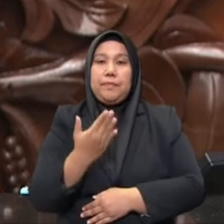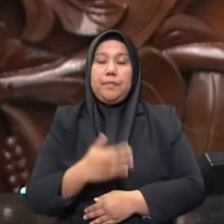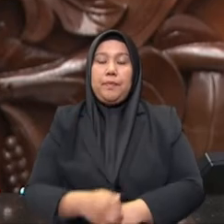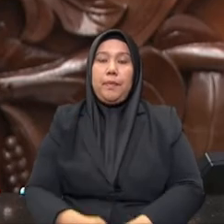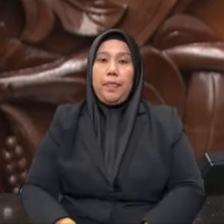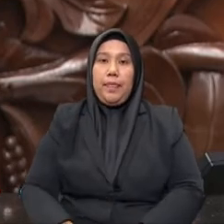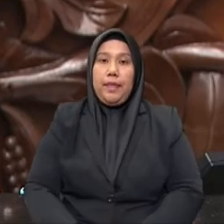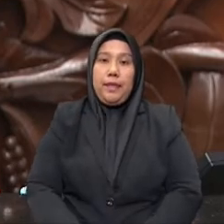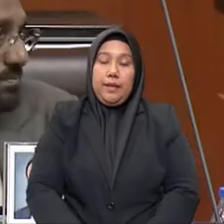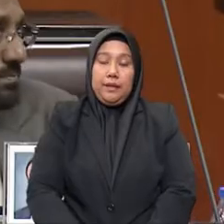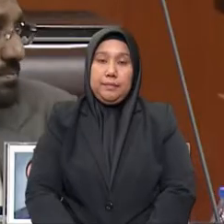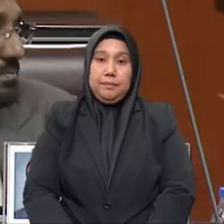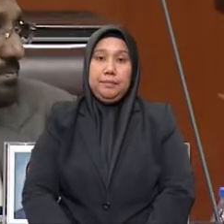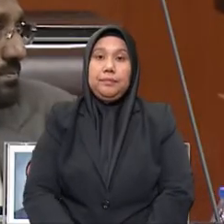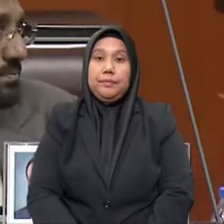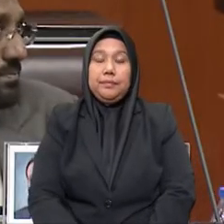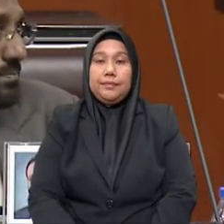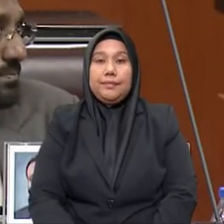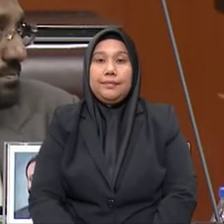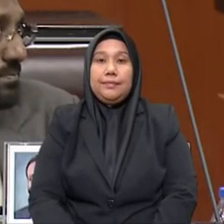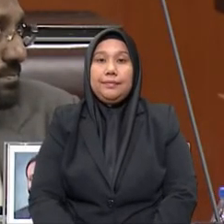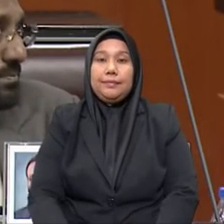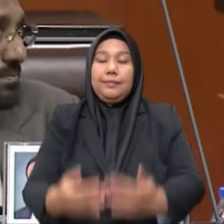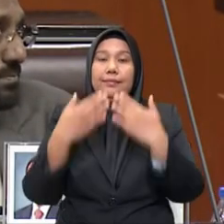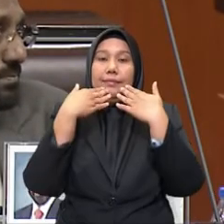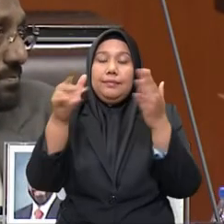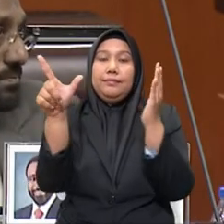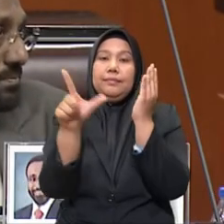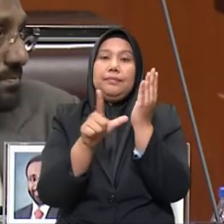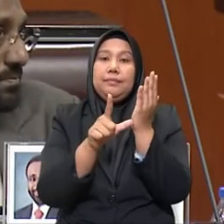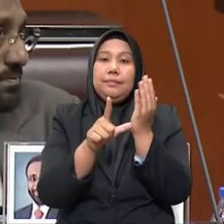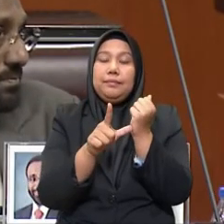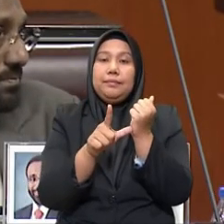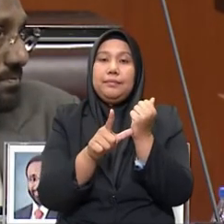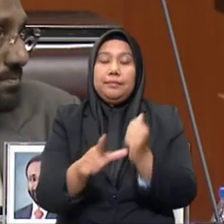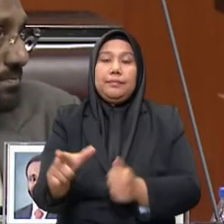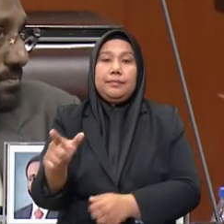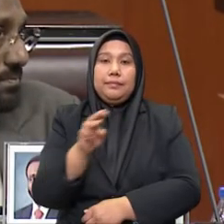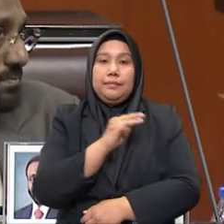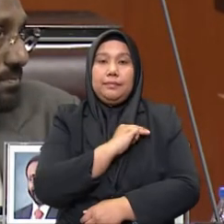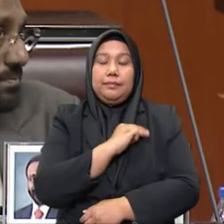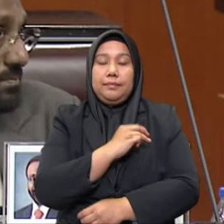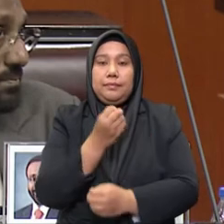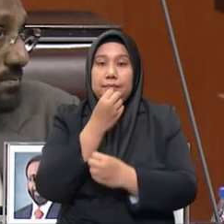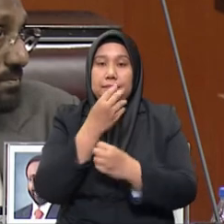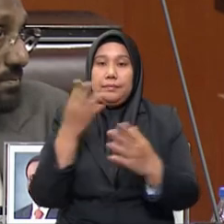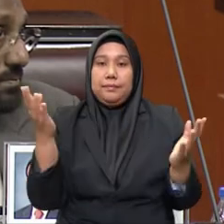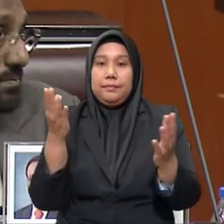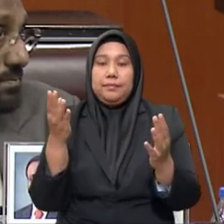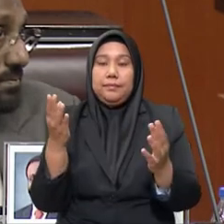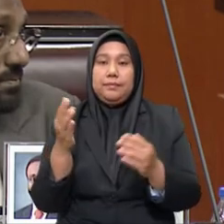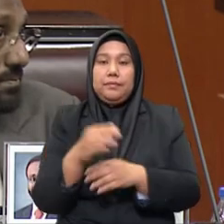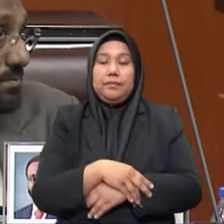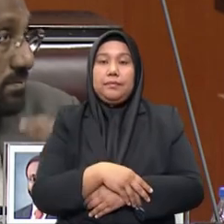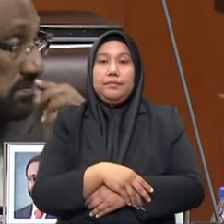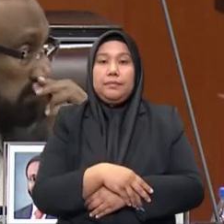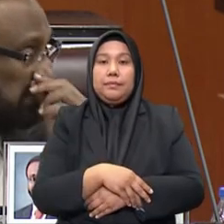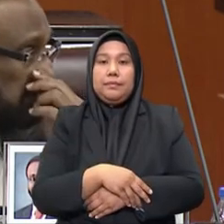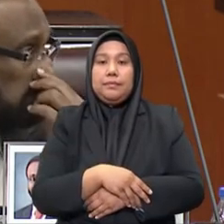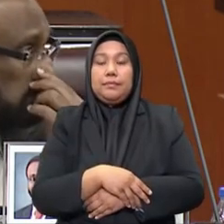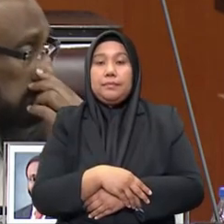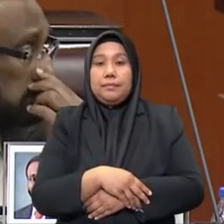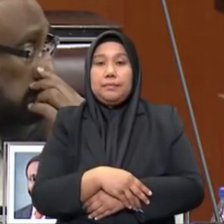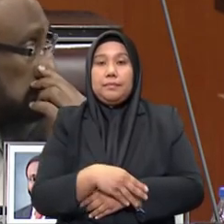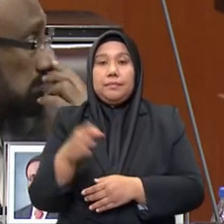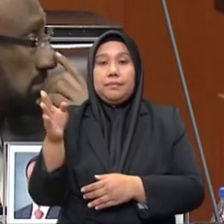Jalan Tamawi, terima kasih Timbalan Menteri atas keumuman kebatalan memorandum moratorium